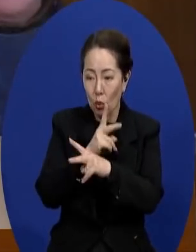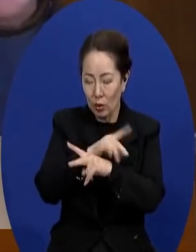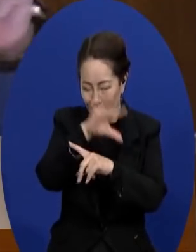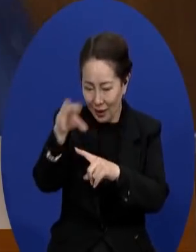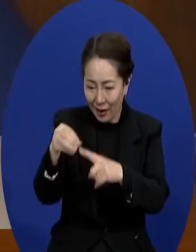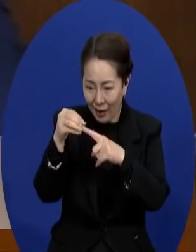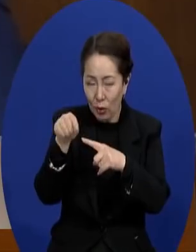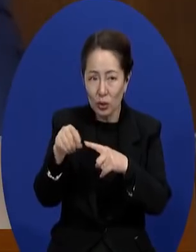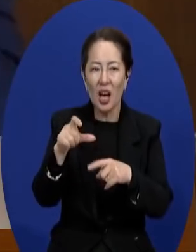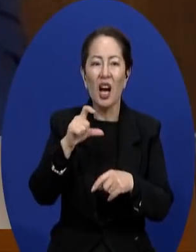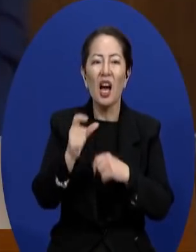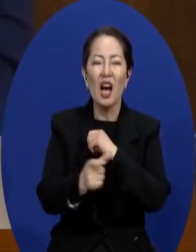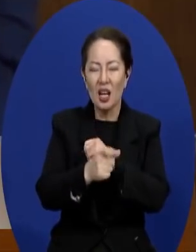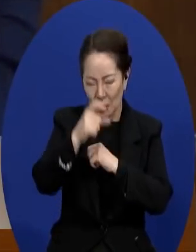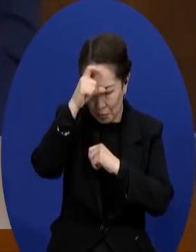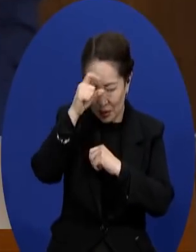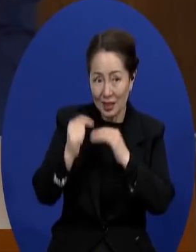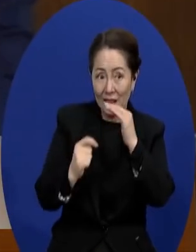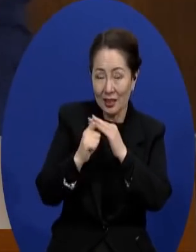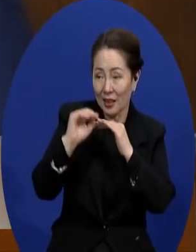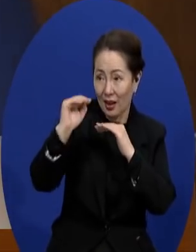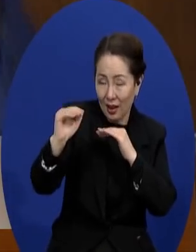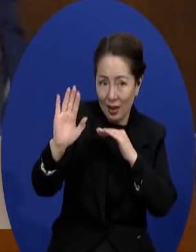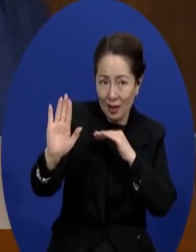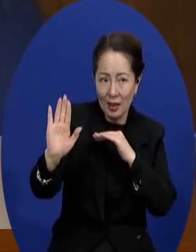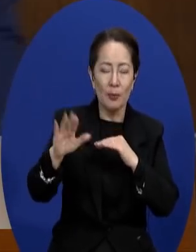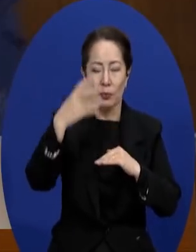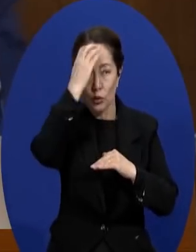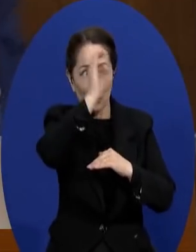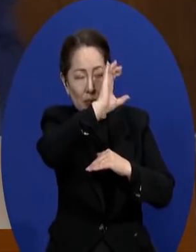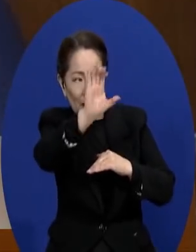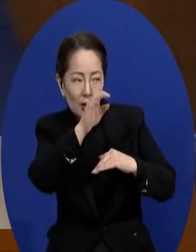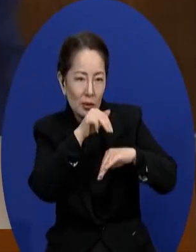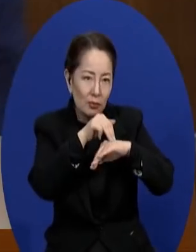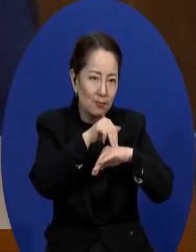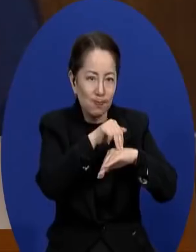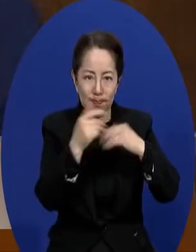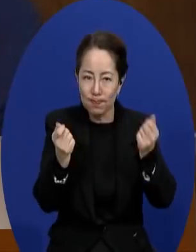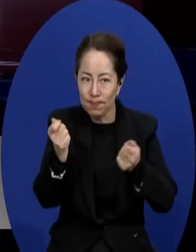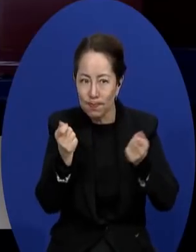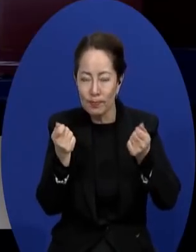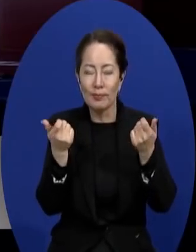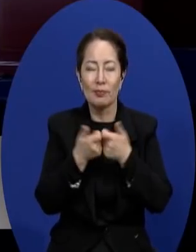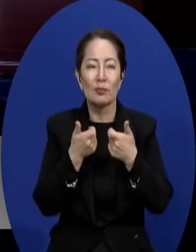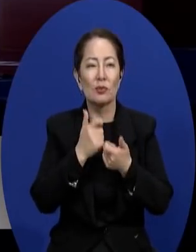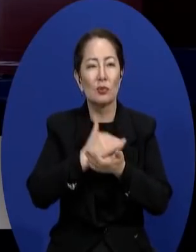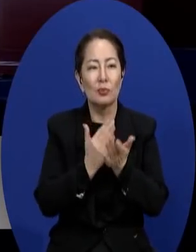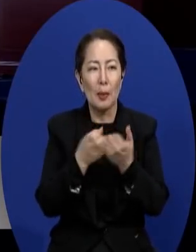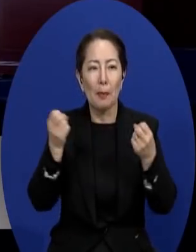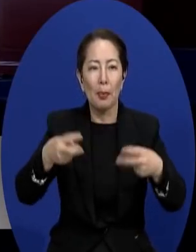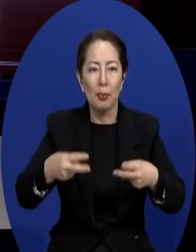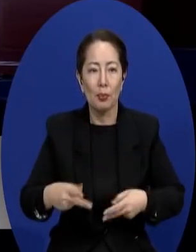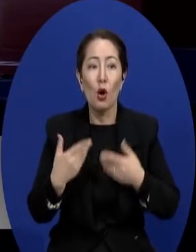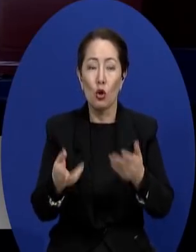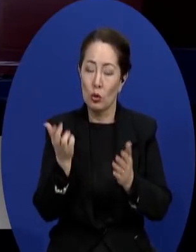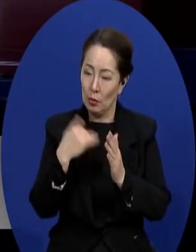мэдлийг хязгаарлаж төрийн байгууллагуудын эрх хэмжээг одоо харилцан хяналт тэнцэлтэйгээр хуваарилж өгөх явдал юм аа. Ардчилсан үндсэн